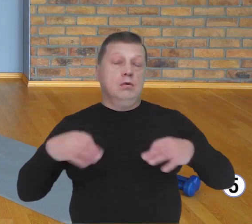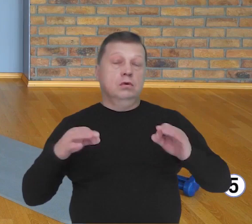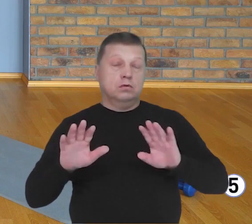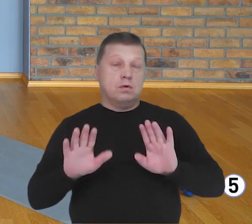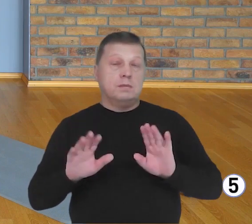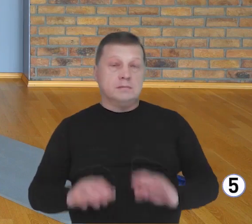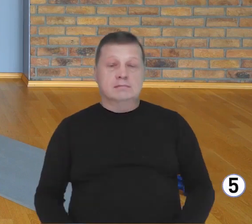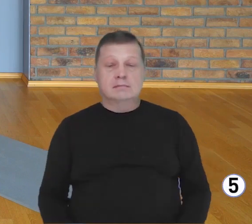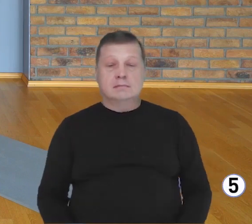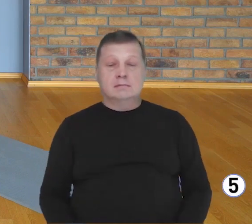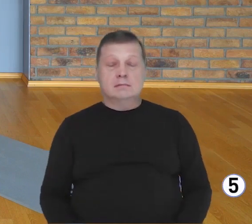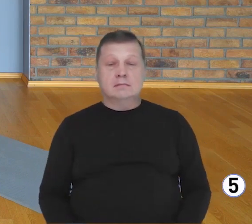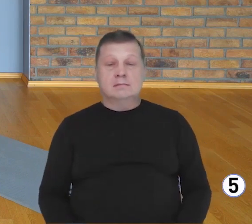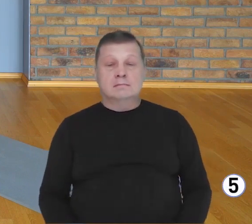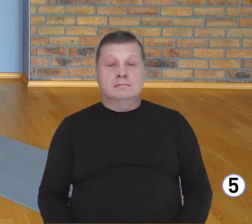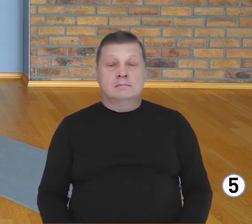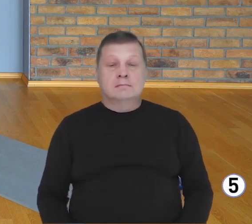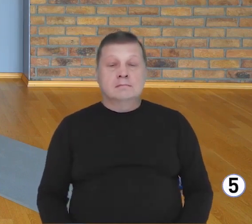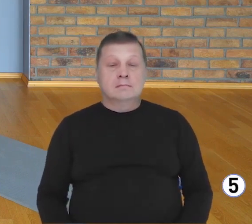Rozluźniamy barki.